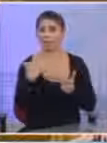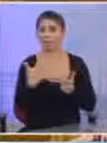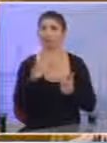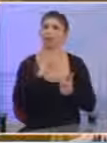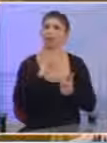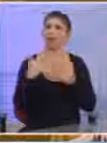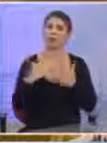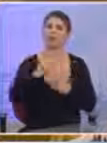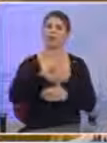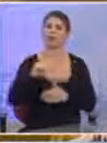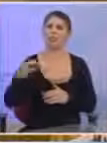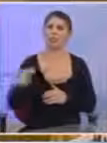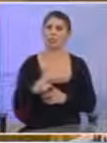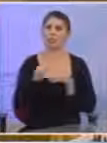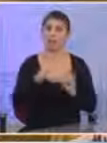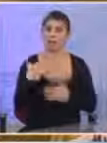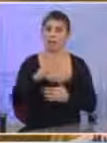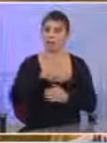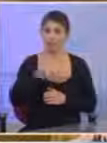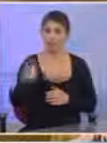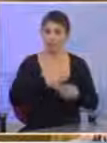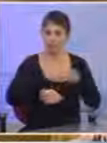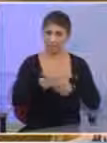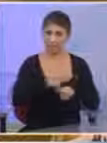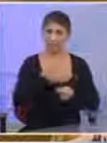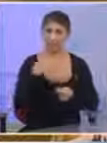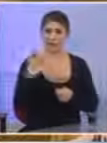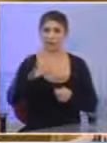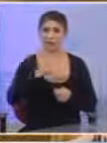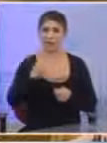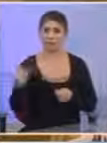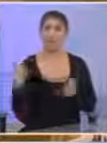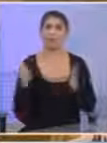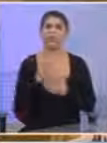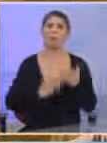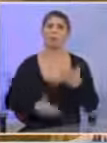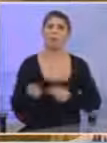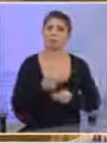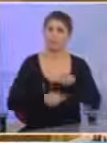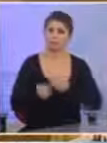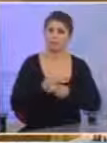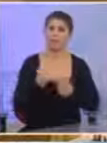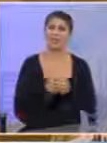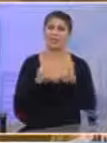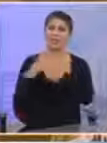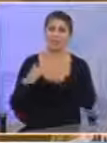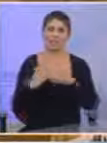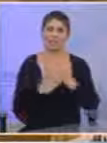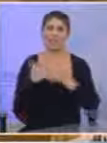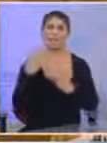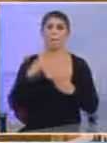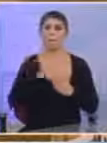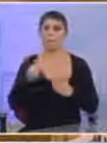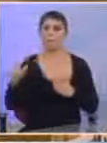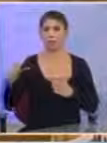ευρώ. 65 δις από επιχειρηματικά, 35 δις από μικρομεσαίους επιχειρηματίες και στεγαστικά, 5 δις